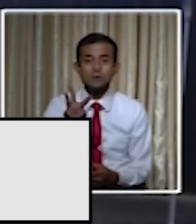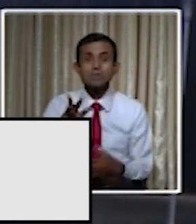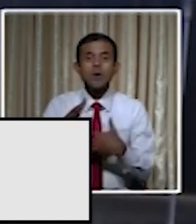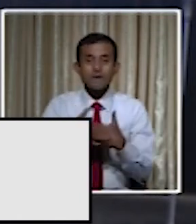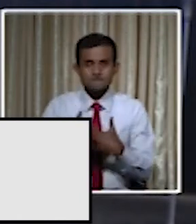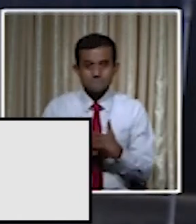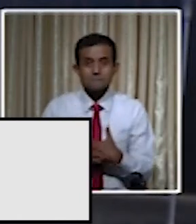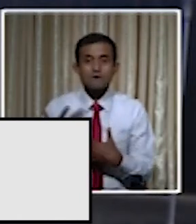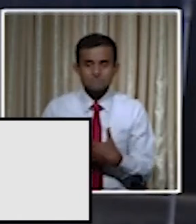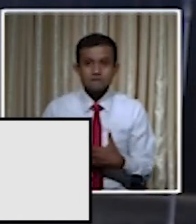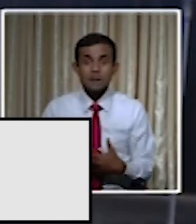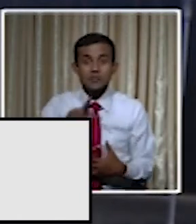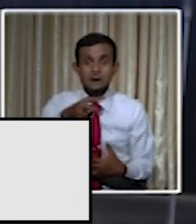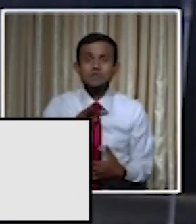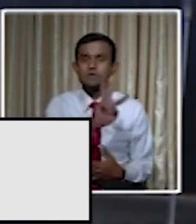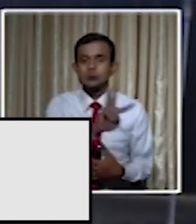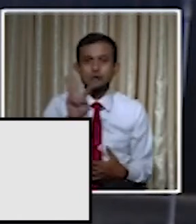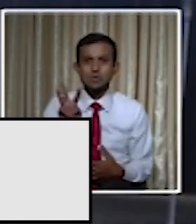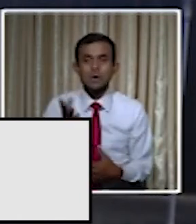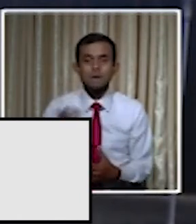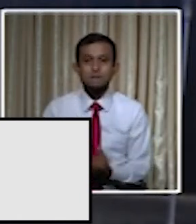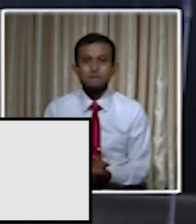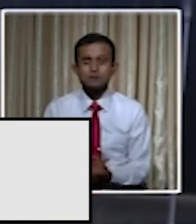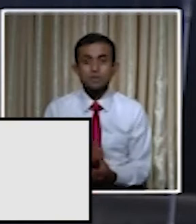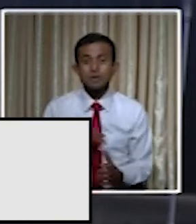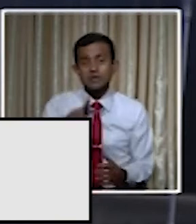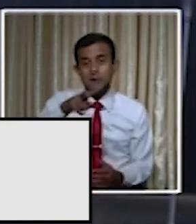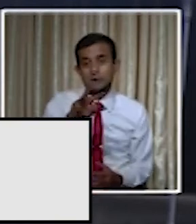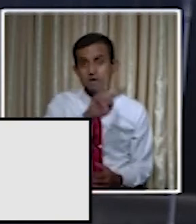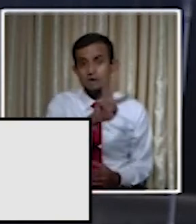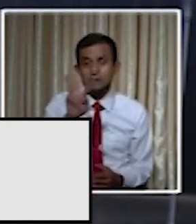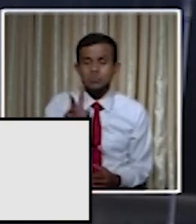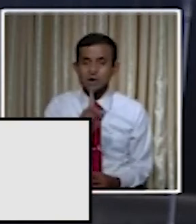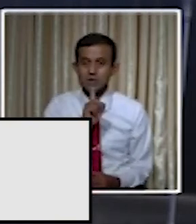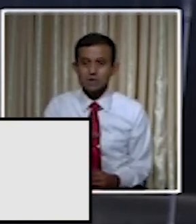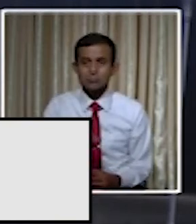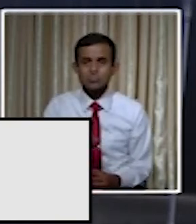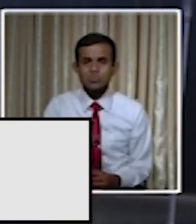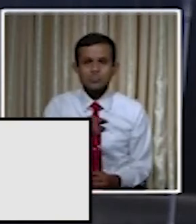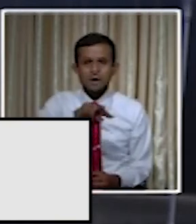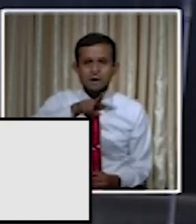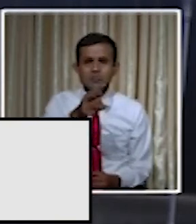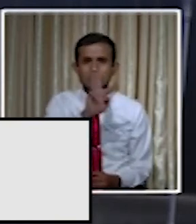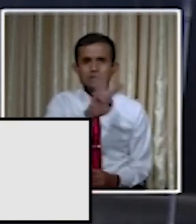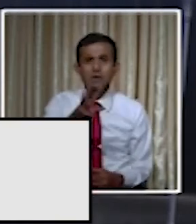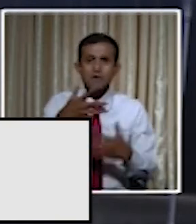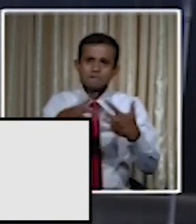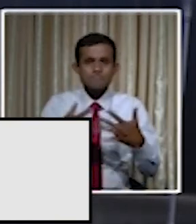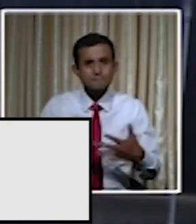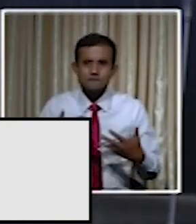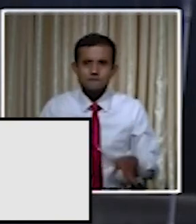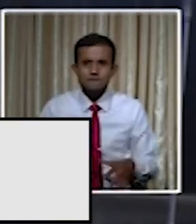वार्ता विलातिनो देशीय तिस्तुना मम्मे देशीय तिस्तुन संधान कले मे देशीय तिस्तुन विलाती नो